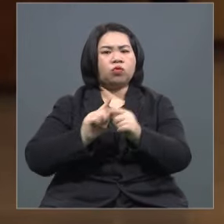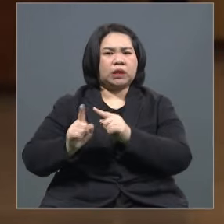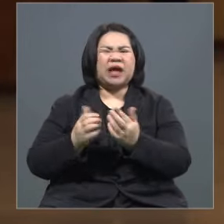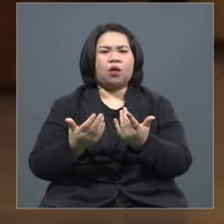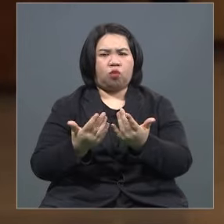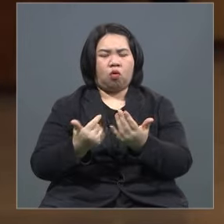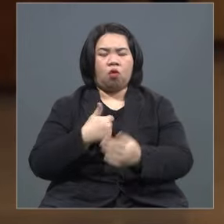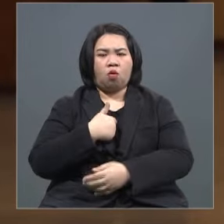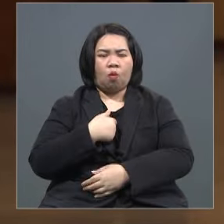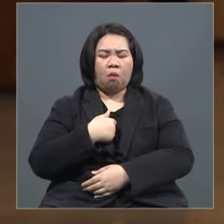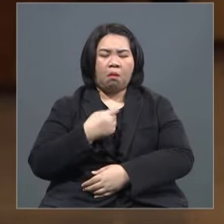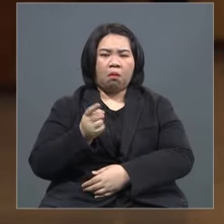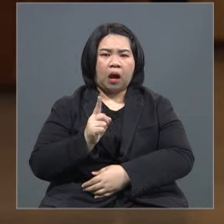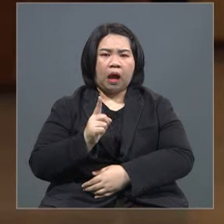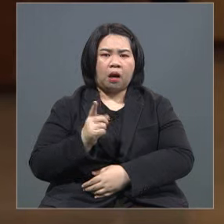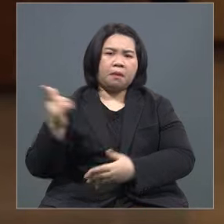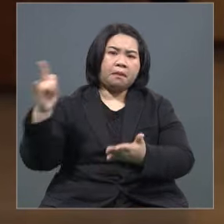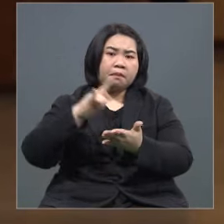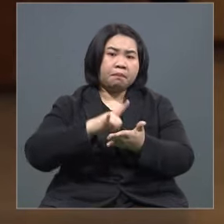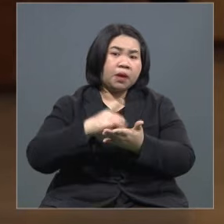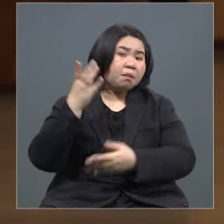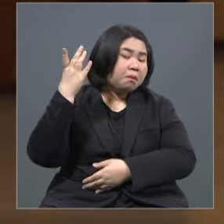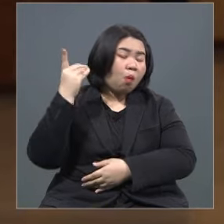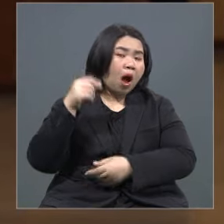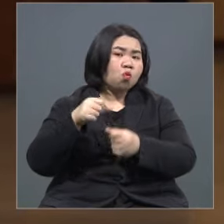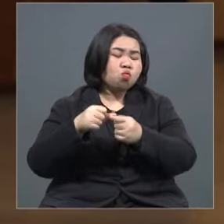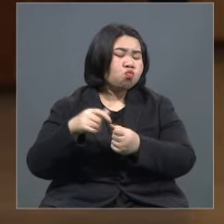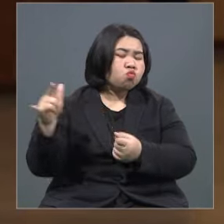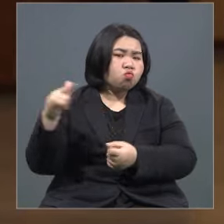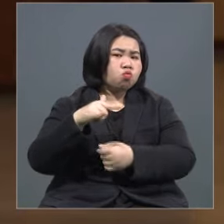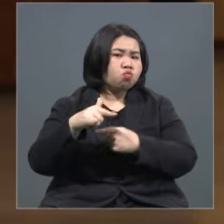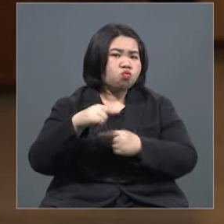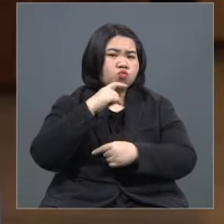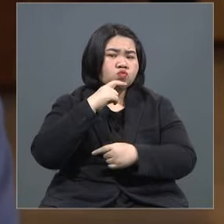พราะผมก็เพิ่งกลับมาเมื่อวานนี้ก็อยู่บนเครื่องตลอดทั้งวัน